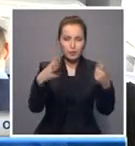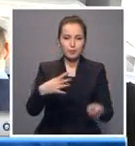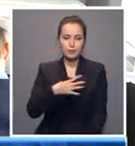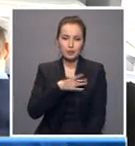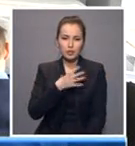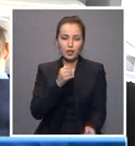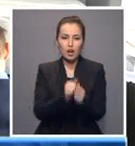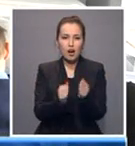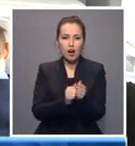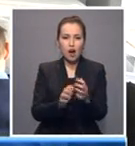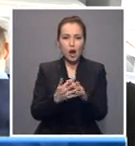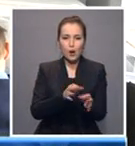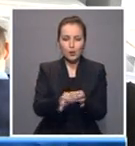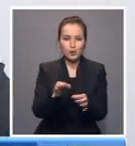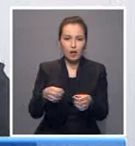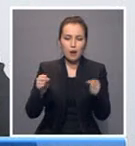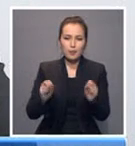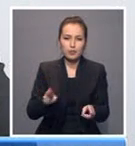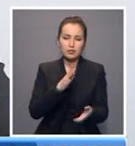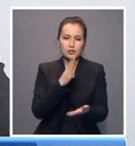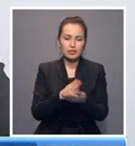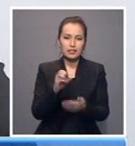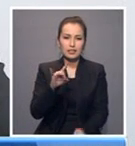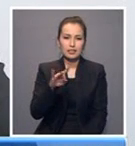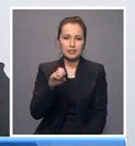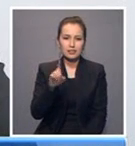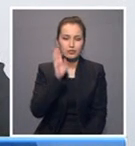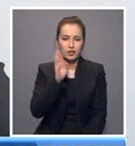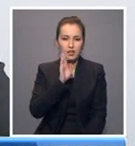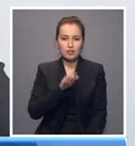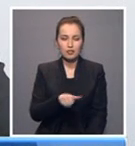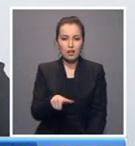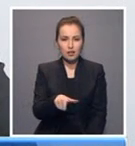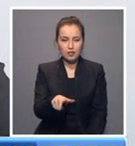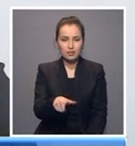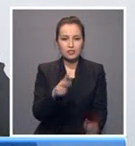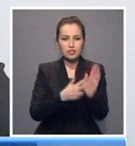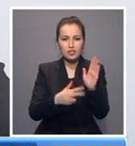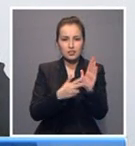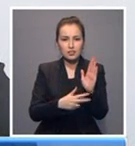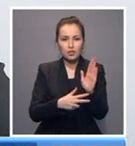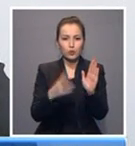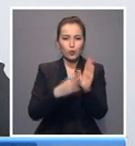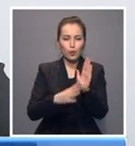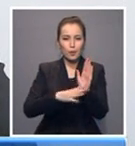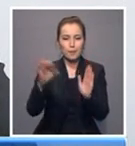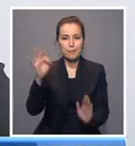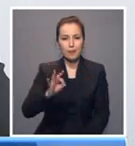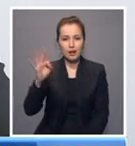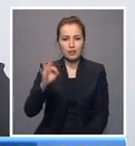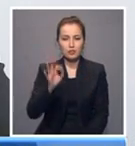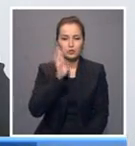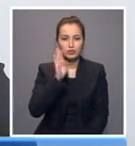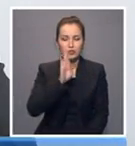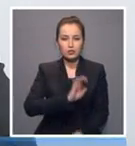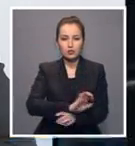Әр ауылдарда посттар бар. Ертіс өзенінің алқабының 80 немесе 90%-ына су